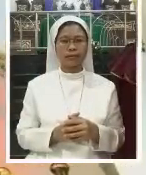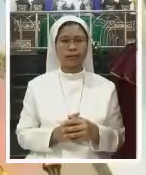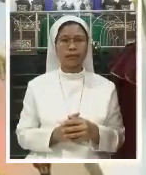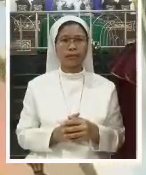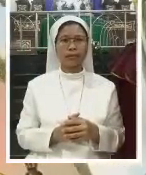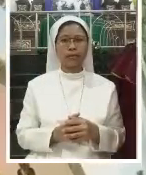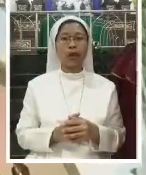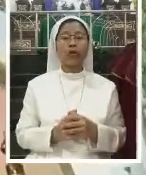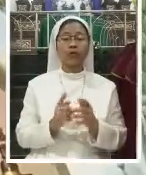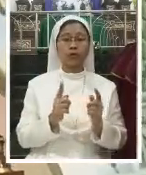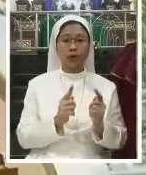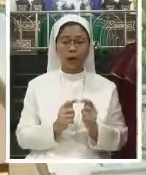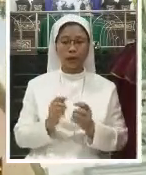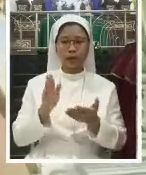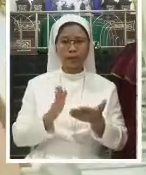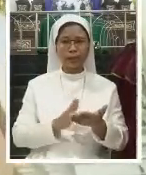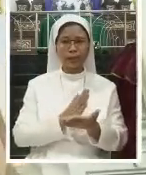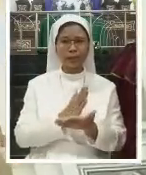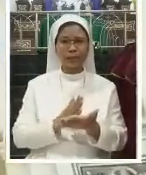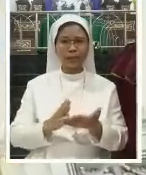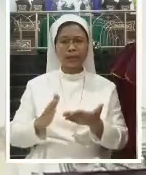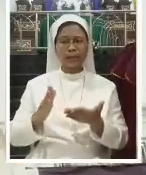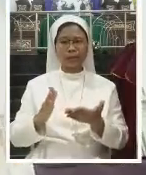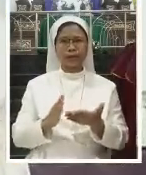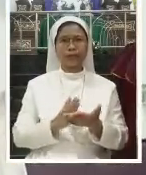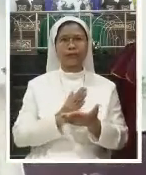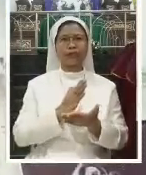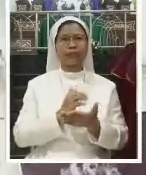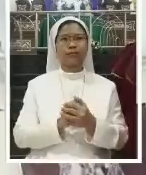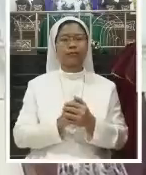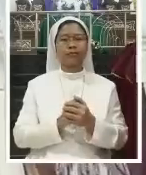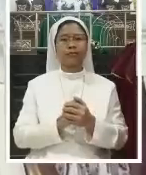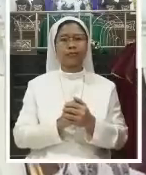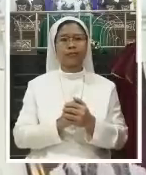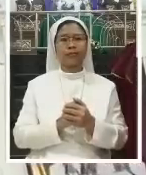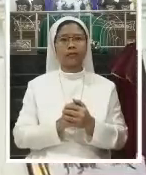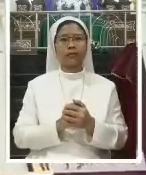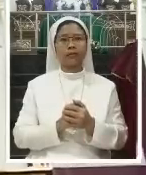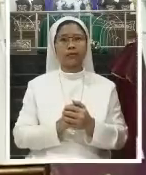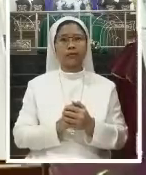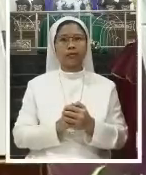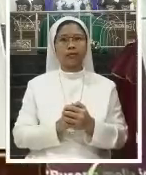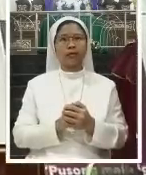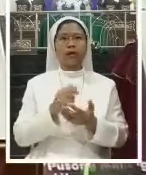Sundabi, magandang gabos. Let us sing together, loud.